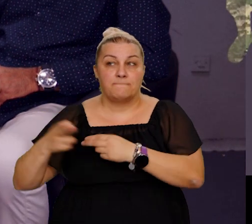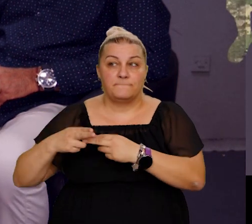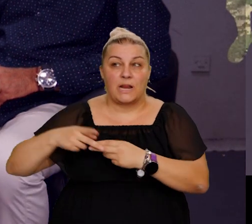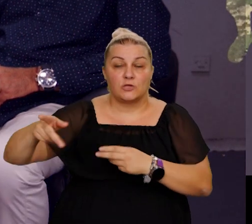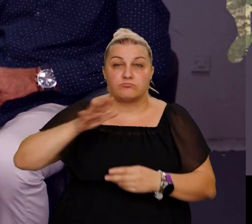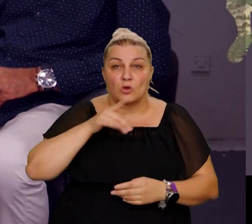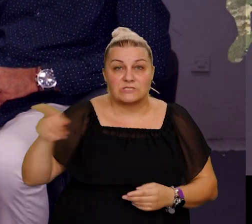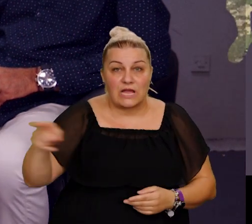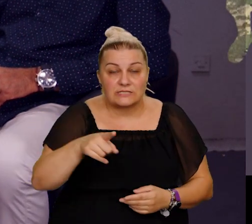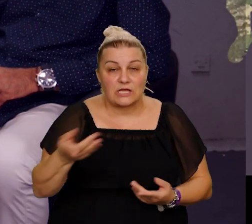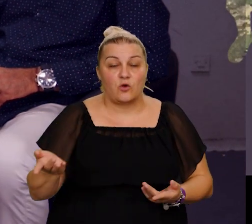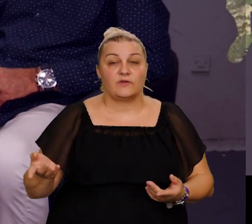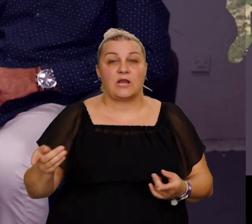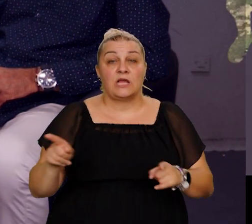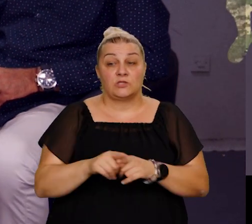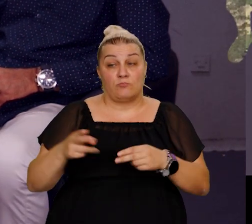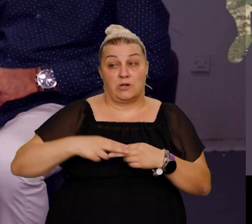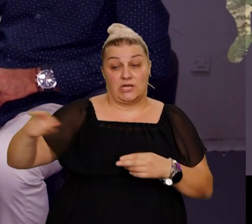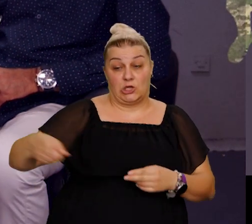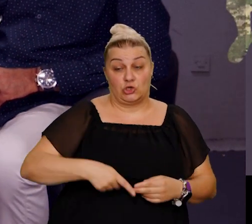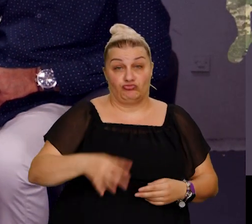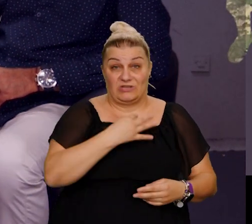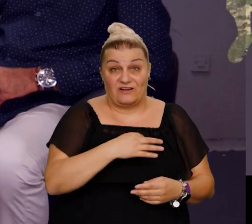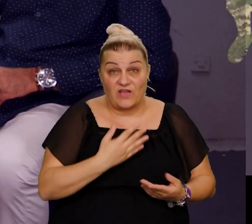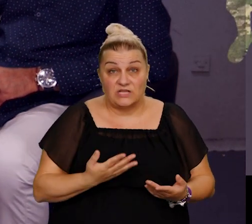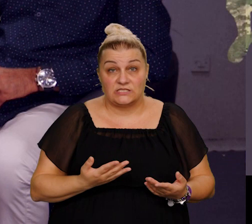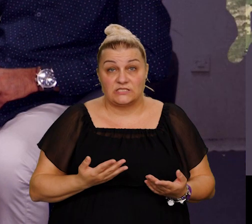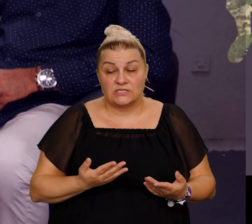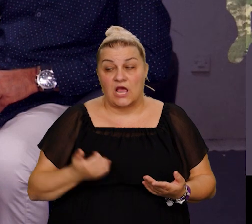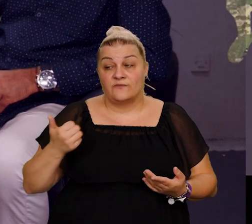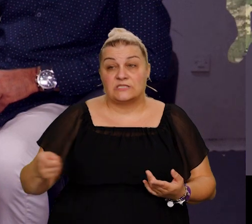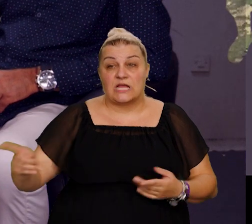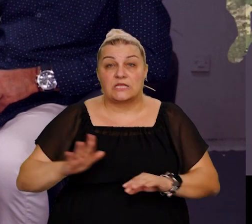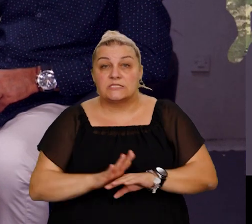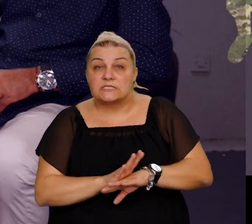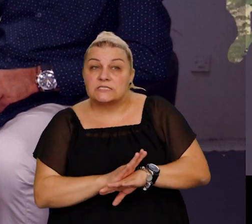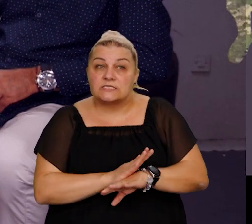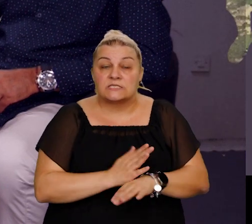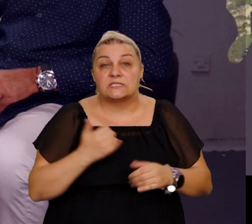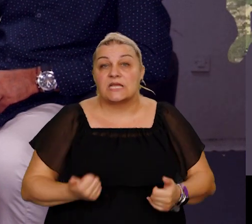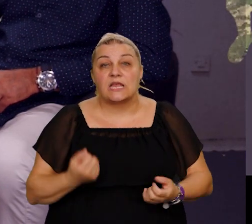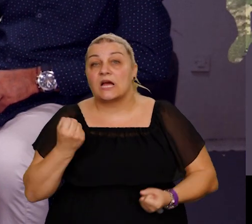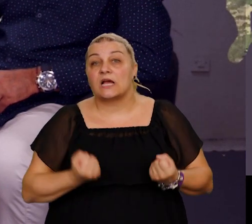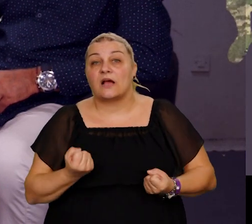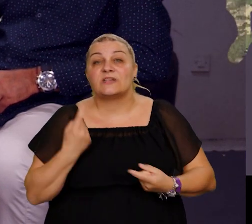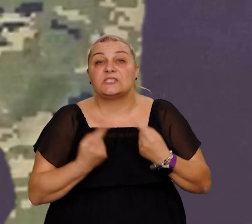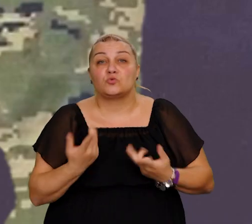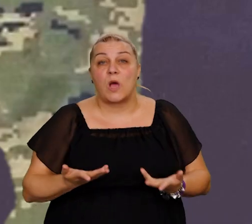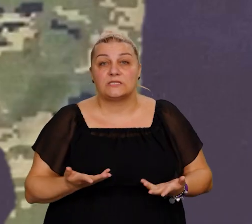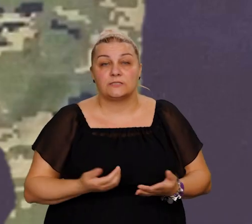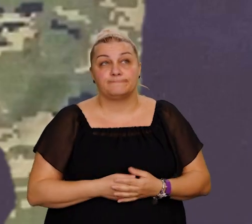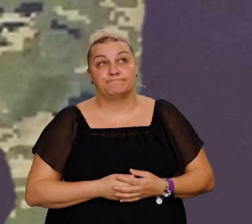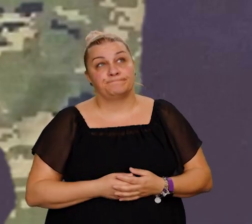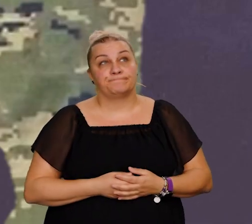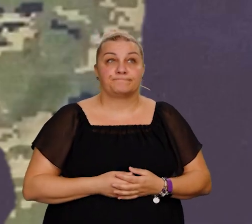blizini je BiH, u blizini je Republika Hrvatska. Kakva je po vama sad trenutno sigurnosno stanje po vama?